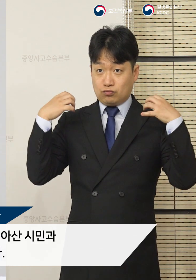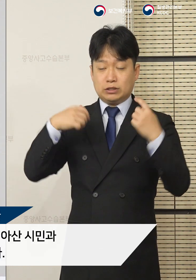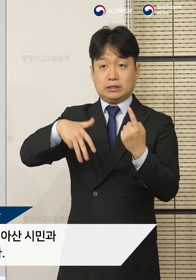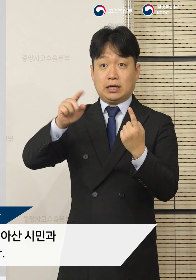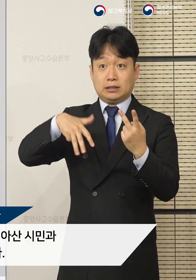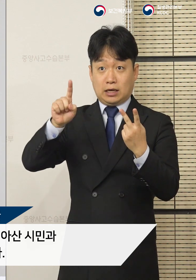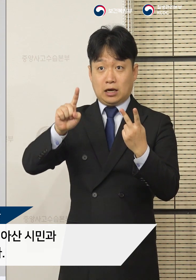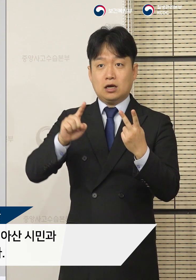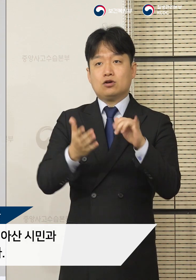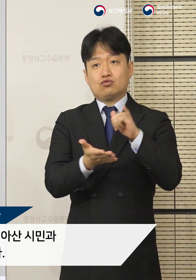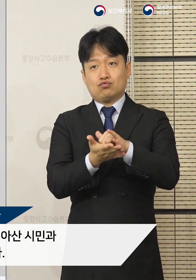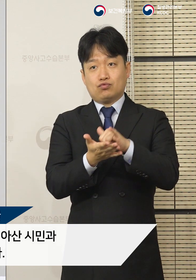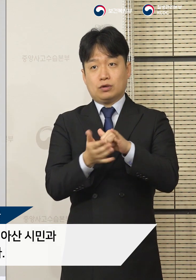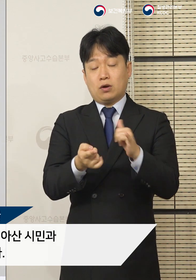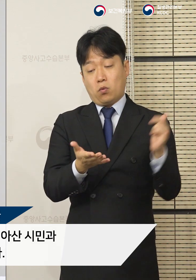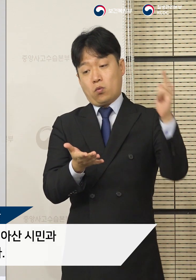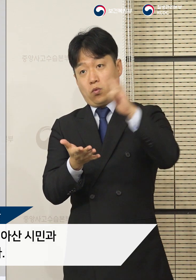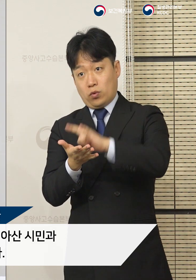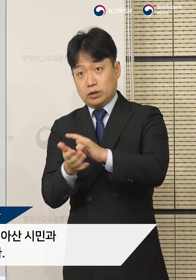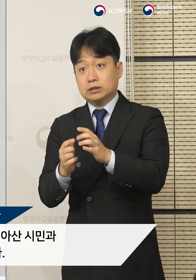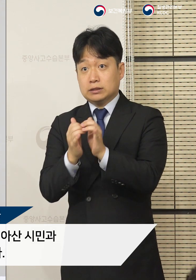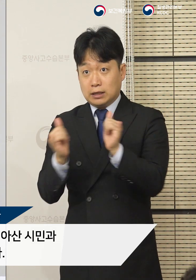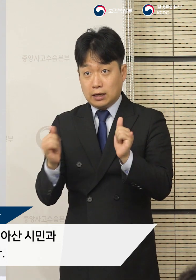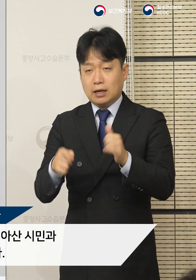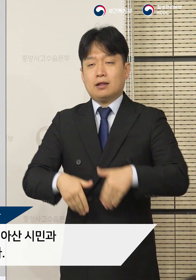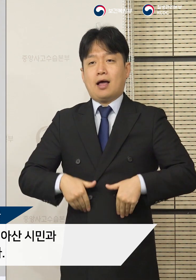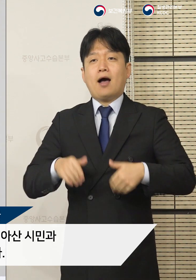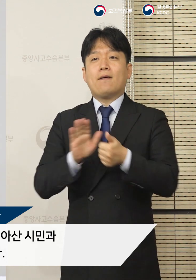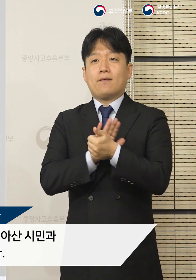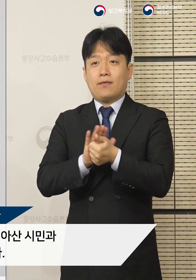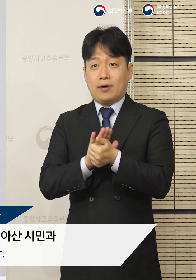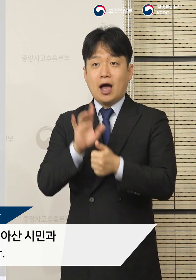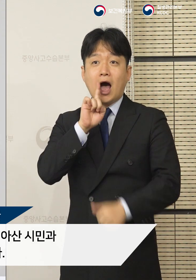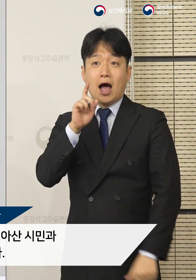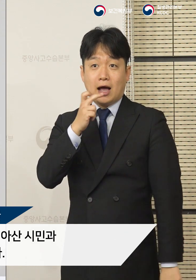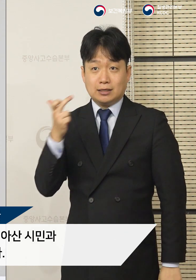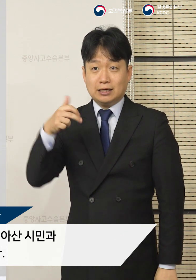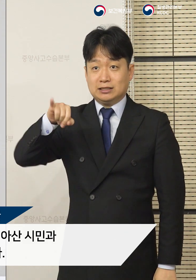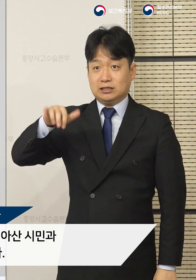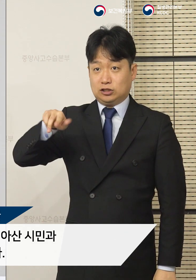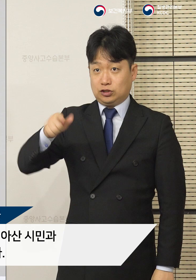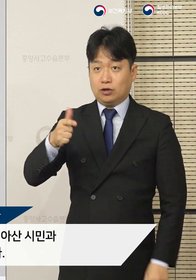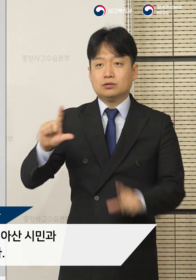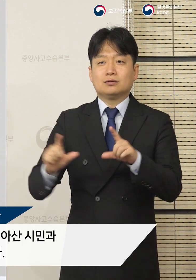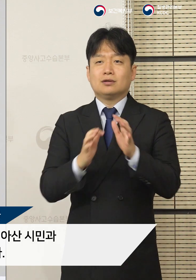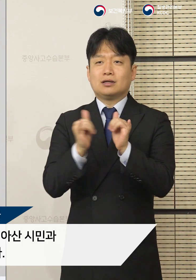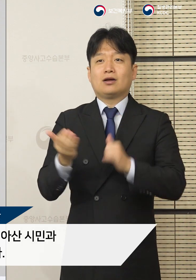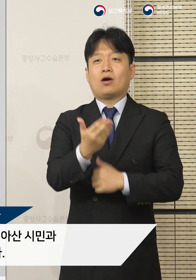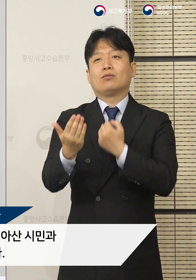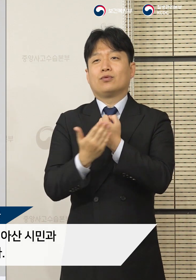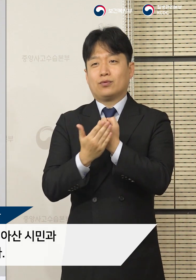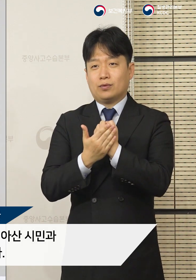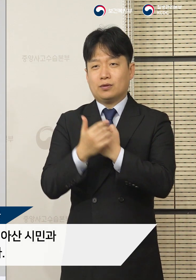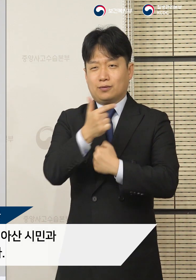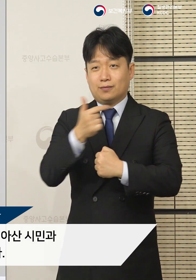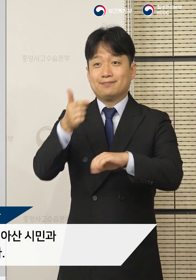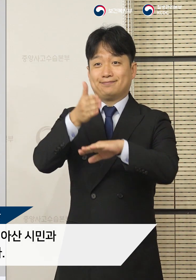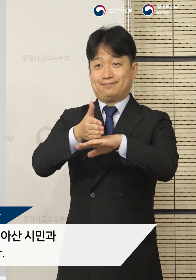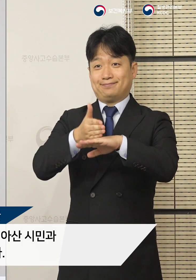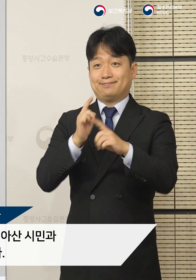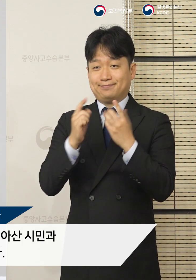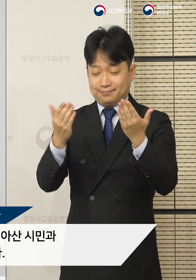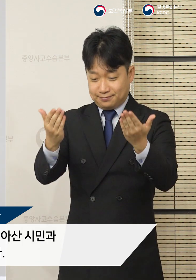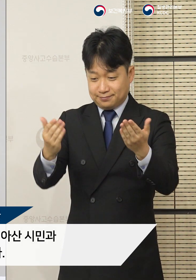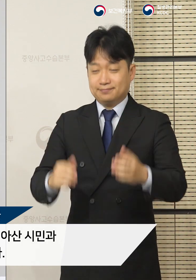정부는 1, 2차 우한 귀국 교민들을 따뜻하게 맞아주신 아산 시민과 진천 국민 여러분들의 협조에 다시